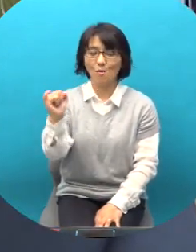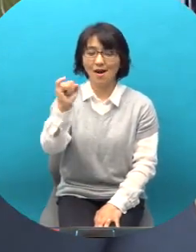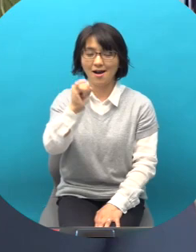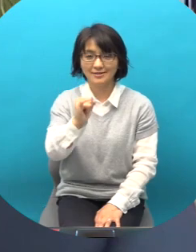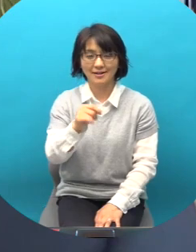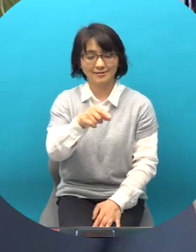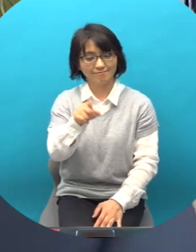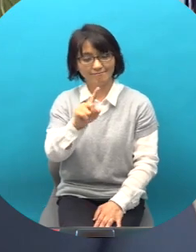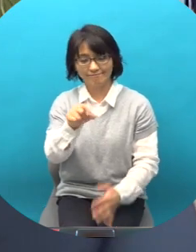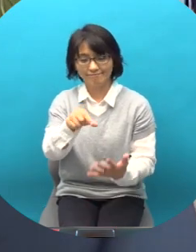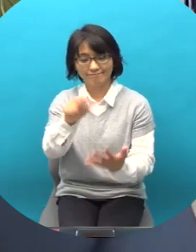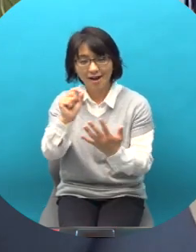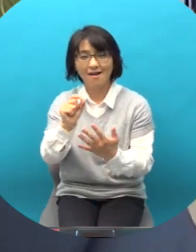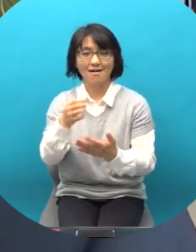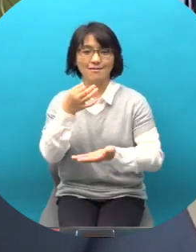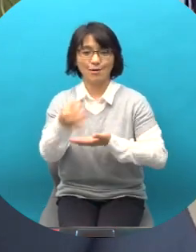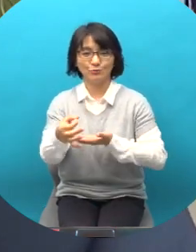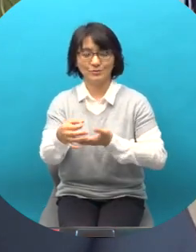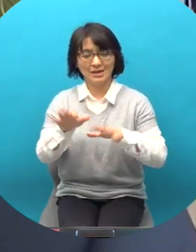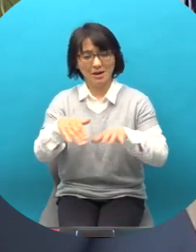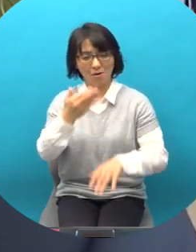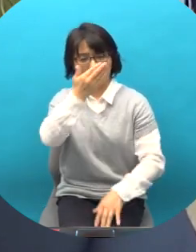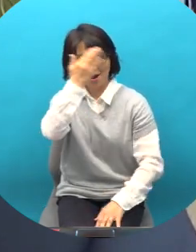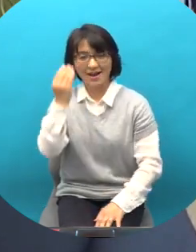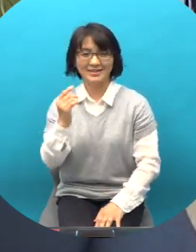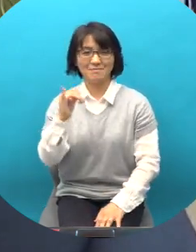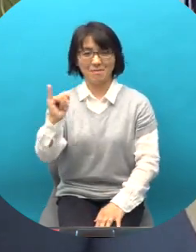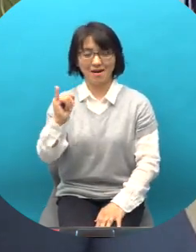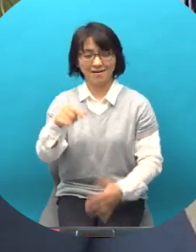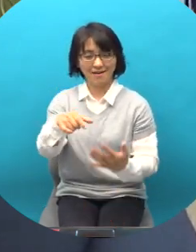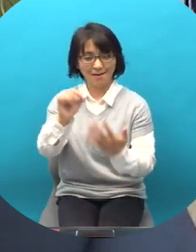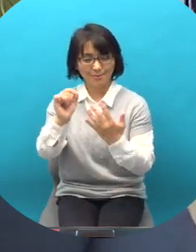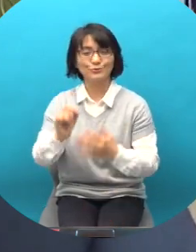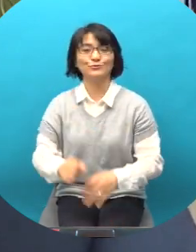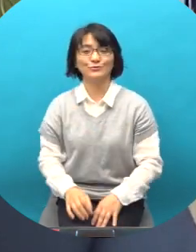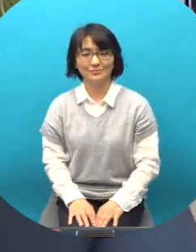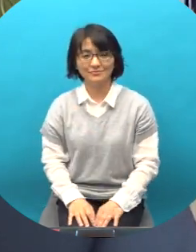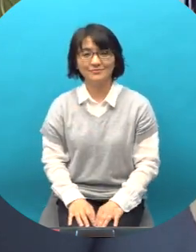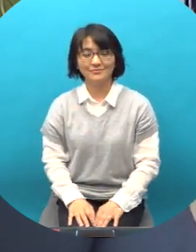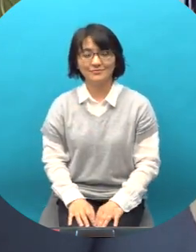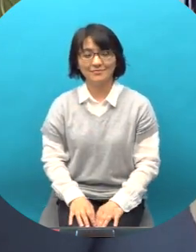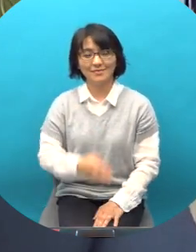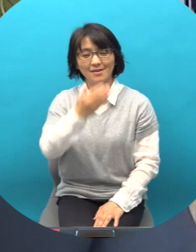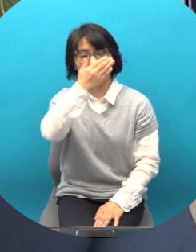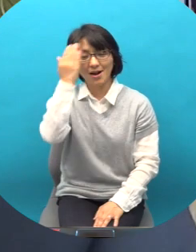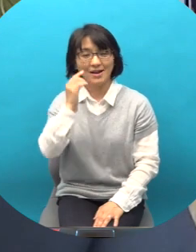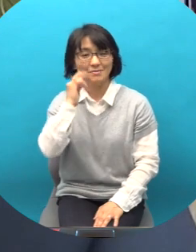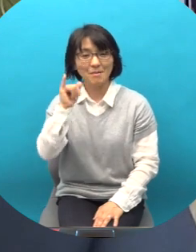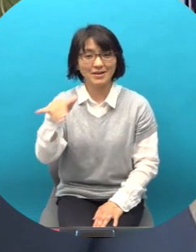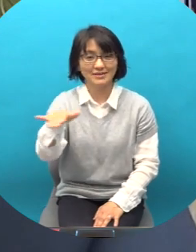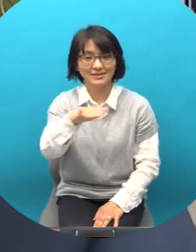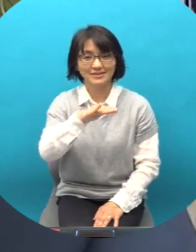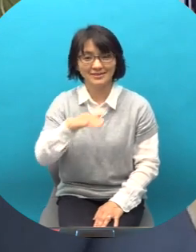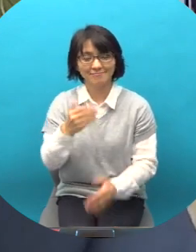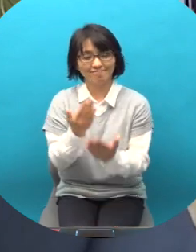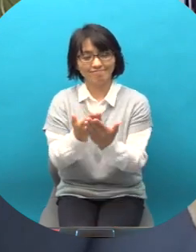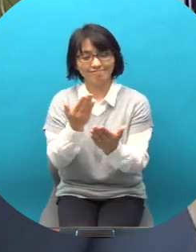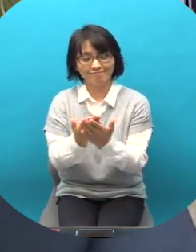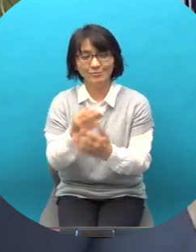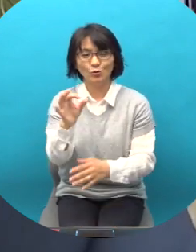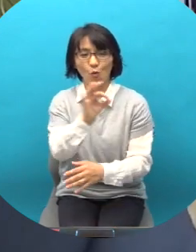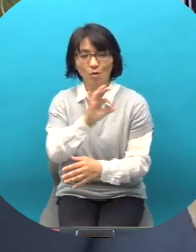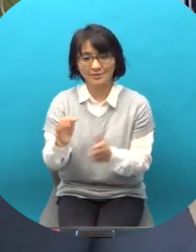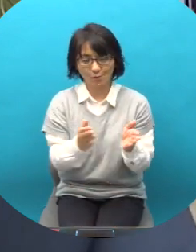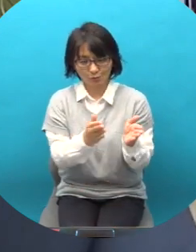は買っておりましたが、今はヤングママが来て品物を選んでおります。ですから喜んでいただける、そのヤングママの顔を見て、こちらも